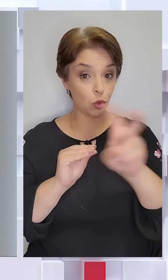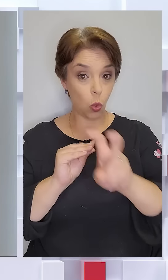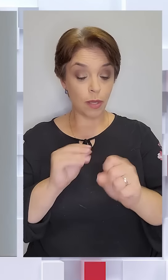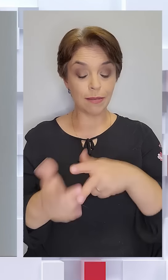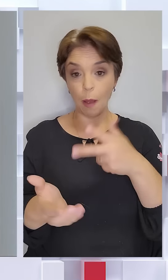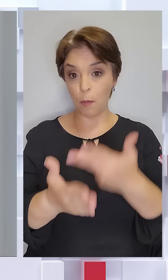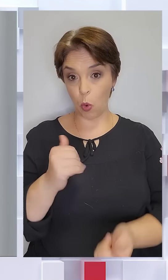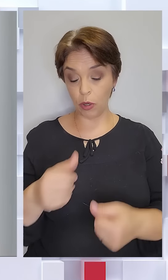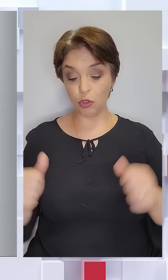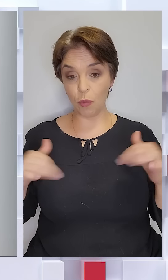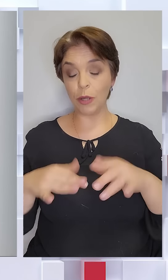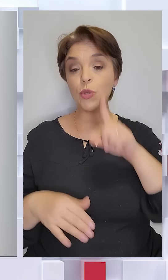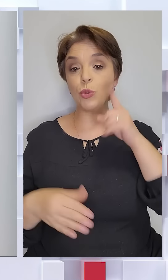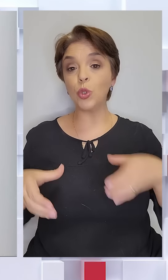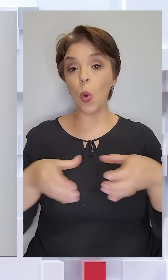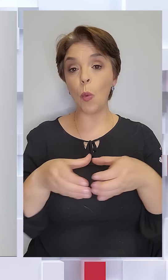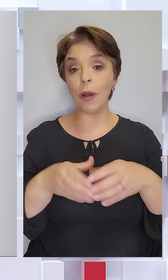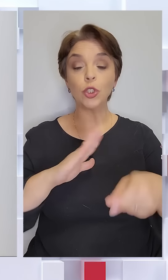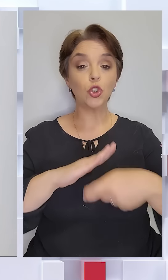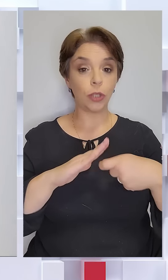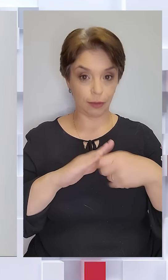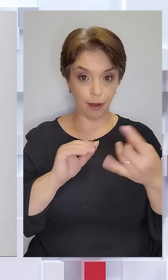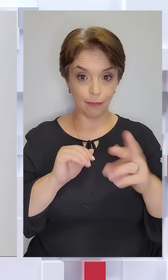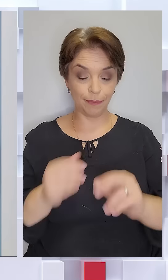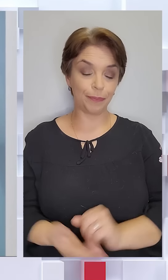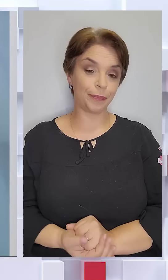за програш у матчі з молодіжною командою «Шахтаря».